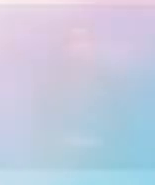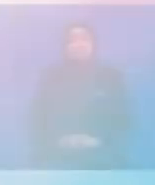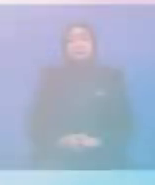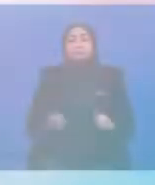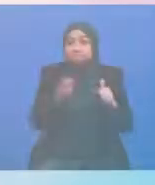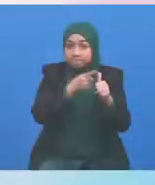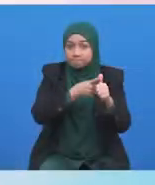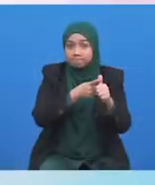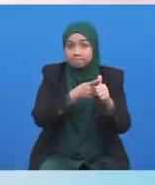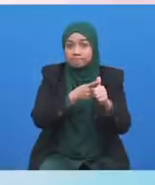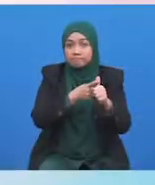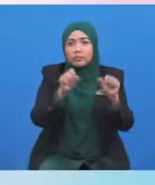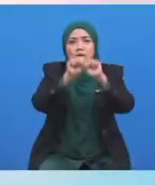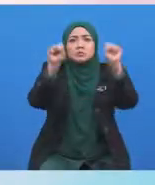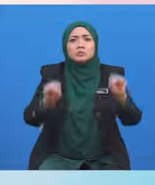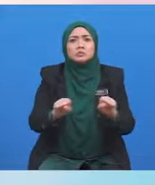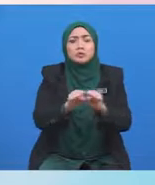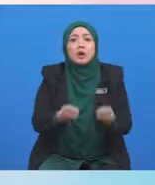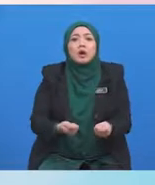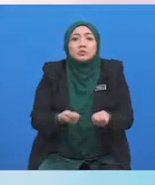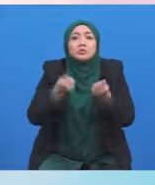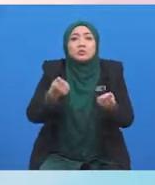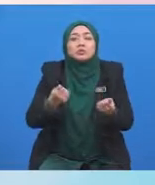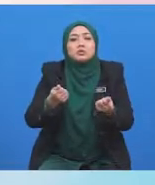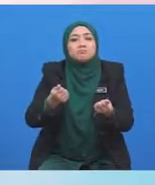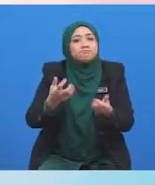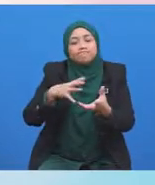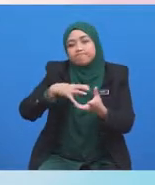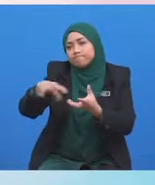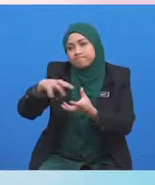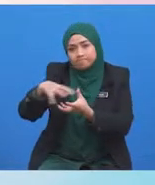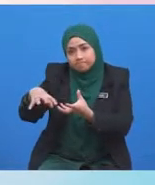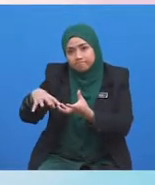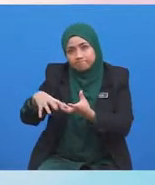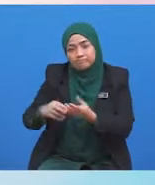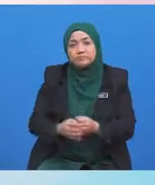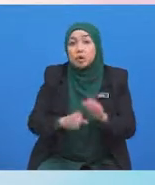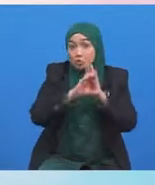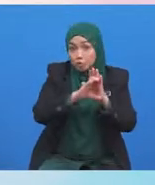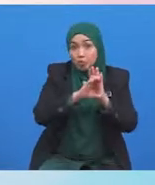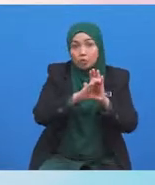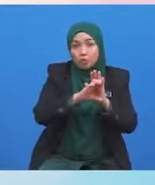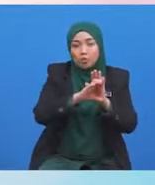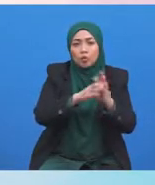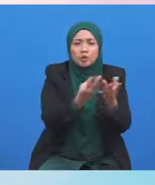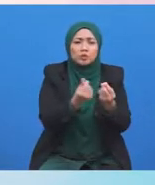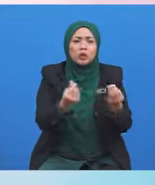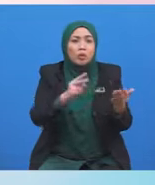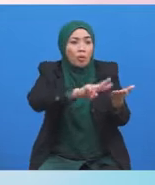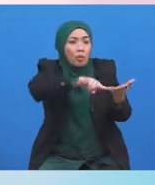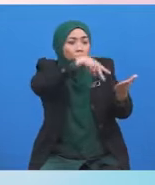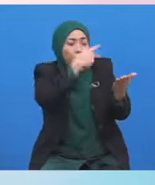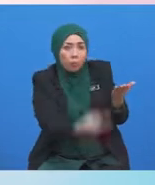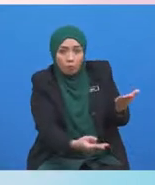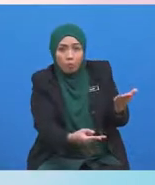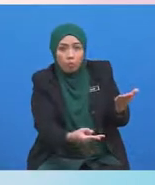Pertama, sistem pengangkutan terjejas. Kejadian tanah runtuh telah menyebabkan jalan raya